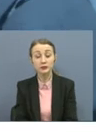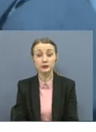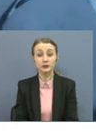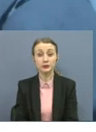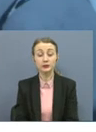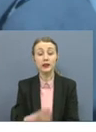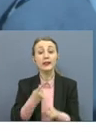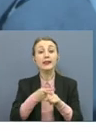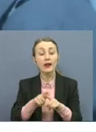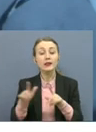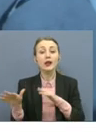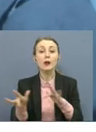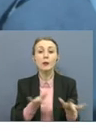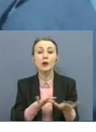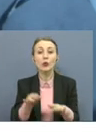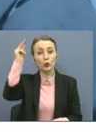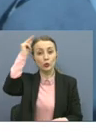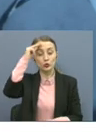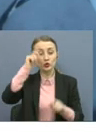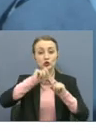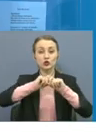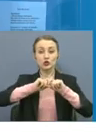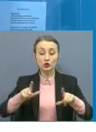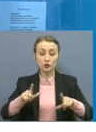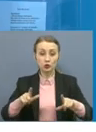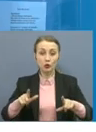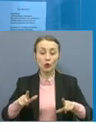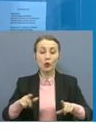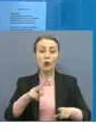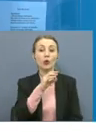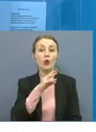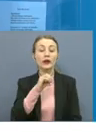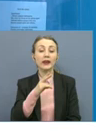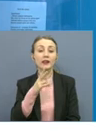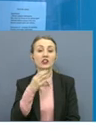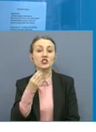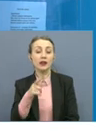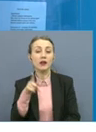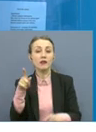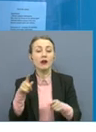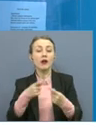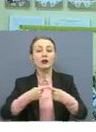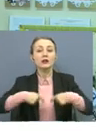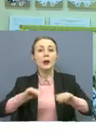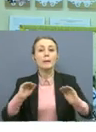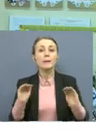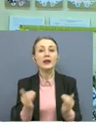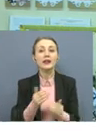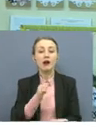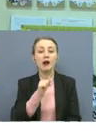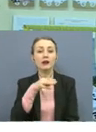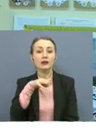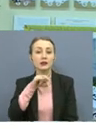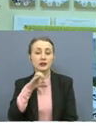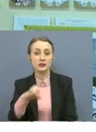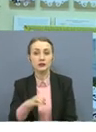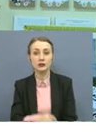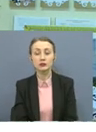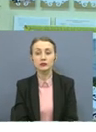ақындар мектебінде бүгінде 20-дан астам шәкірт білім алуда. Жетістіктері де көңіл қуантады. Осы жылға, жаңа